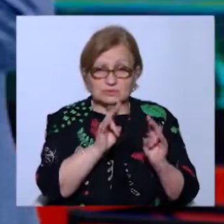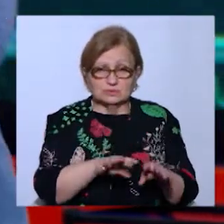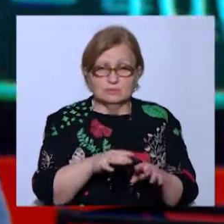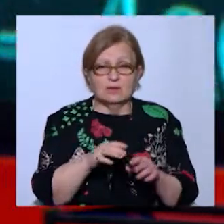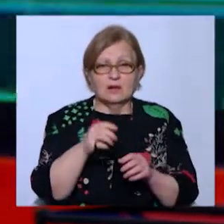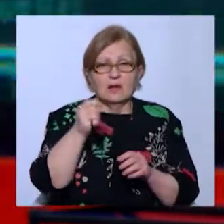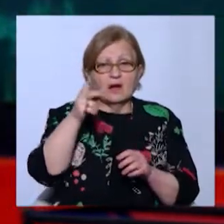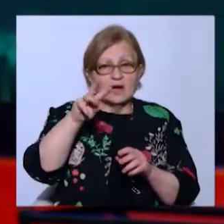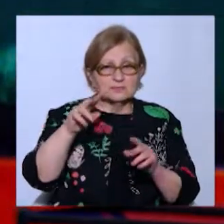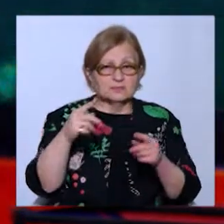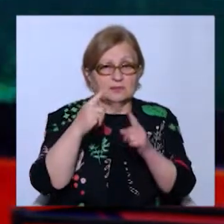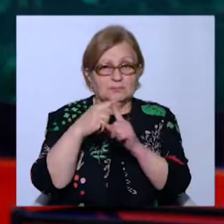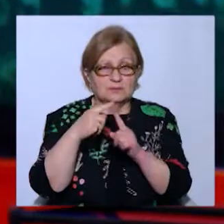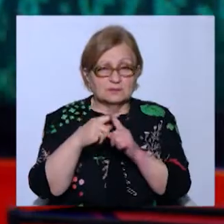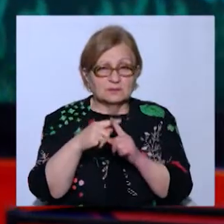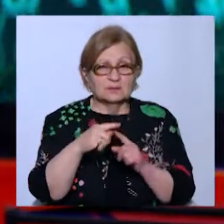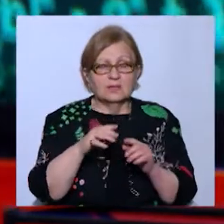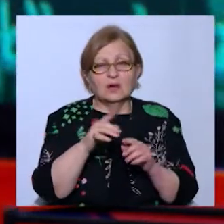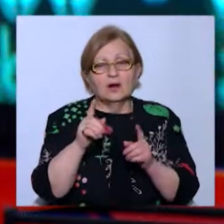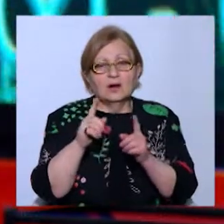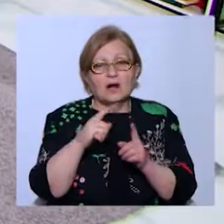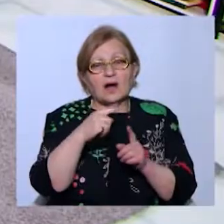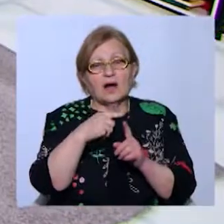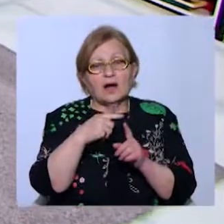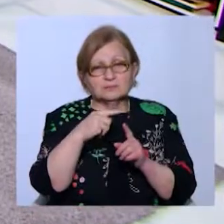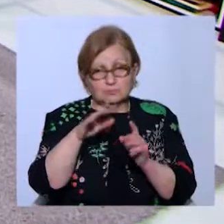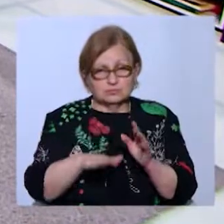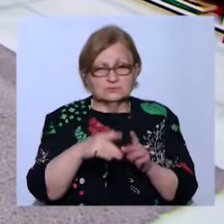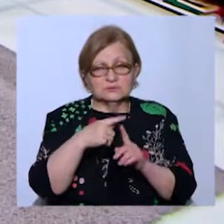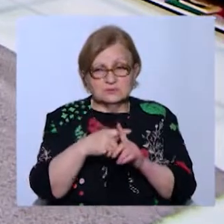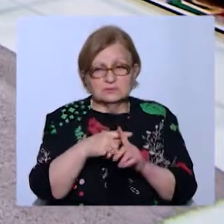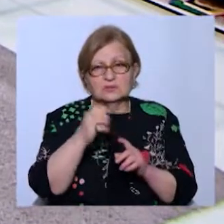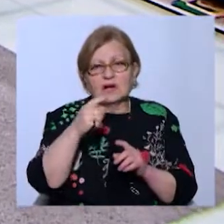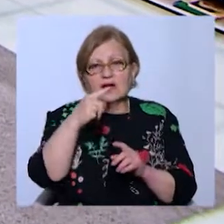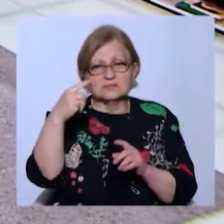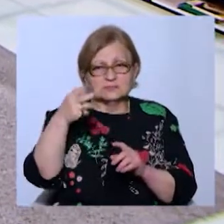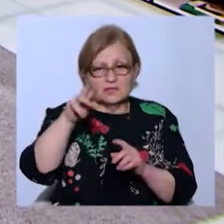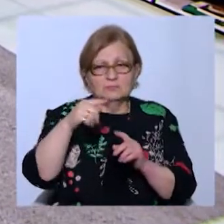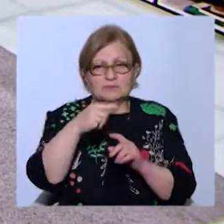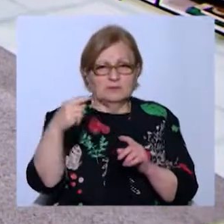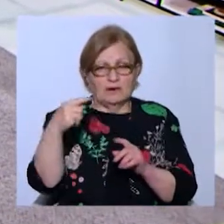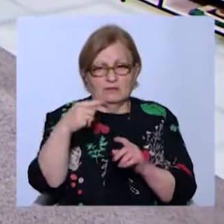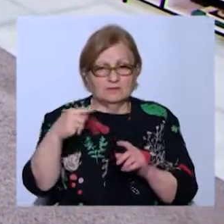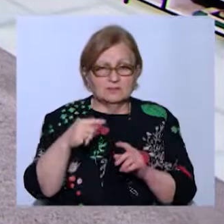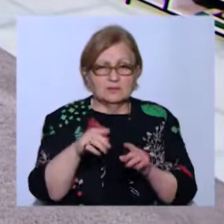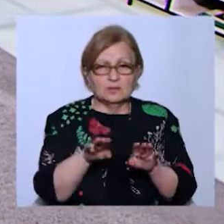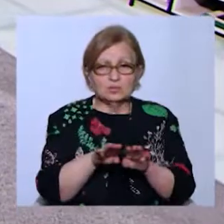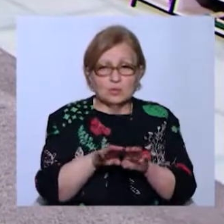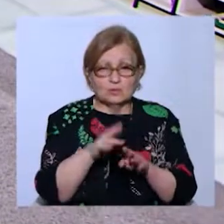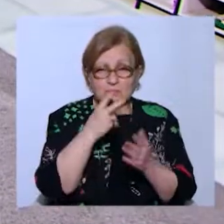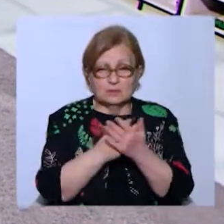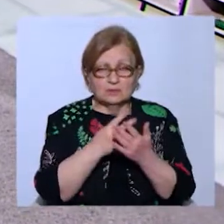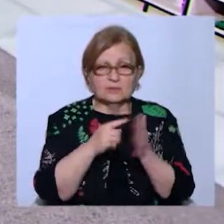ხოლო შეფარდებისას ფუძე უცვლელი რჩება, ხოლო ხარისხებს ერთმანეთი აკლდება. ხოლო ტოლ მაჩვენებლიანი